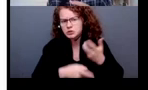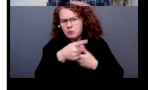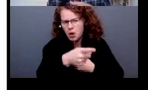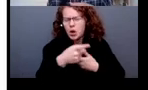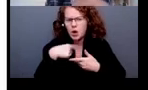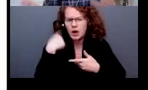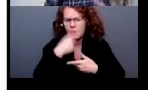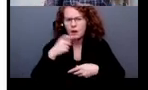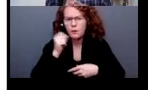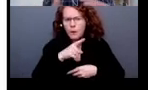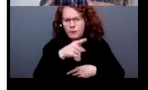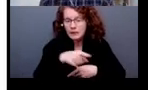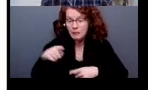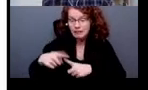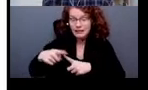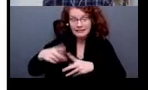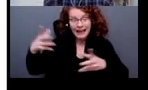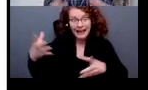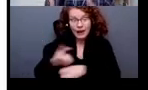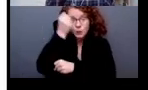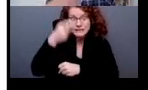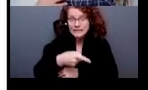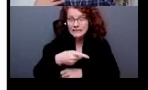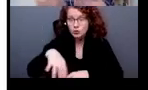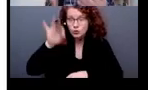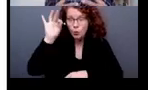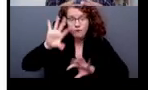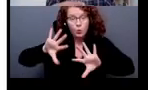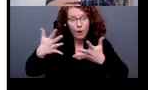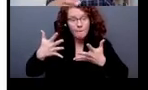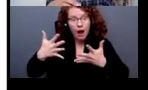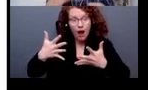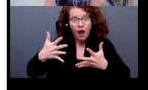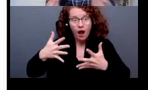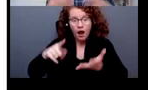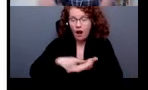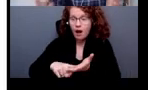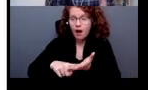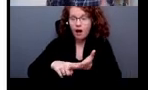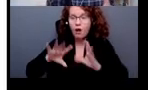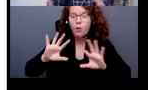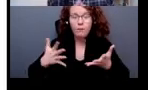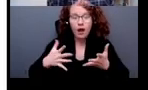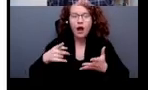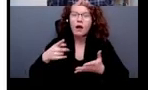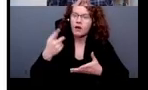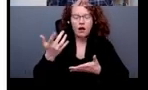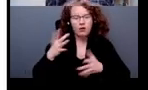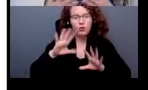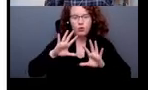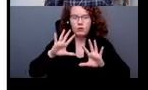le technicien vient de réussir à solutionner. Et donc elle souhaite garder une trace en